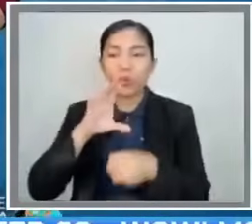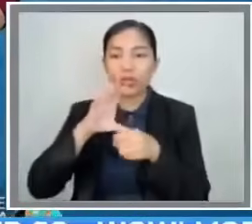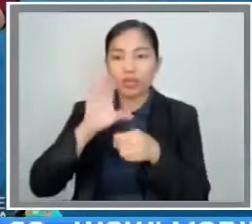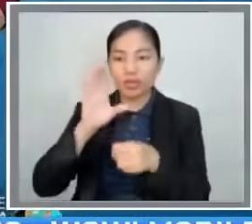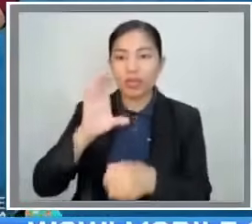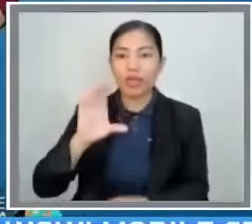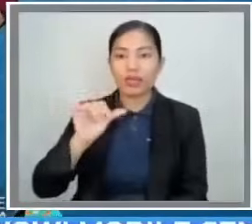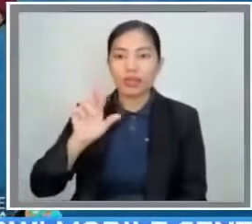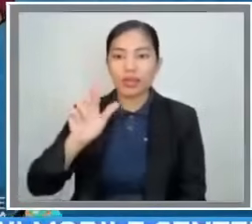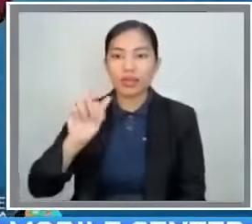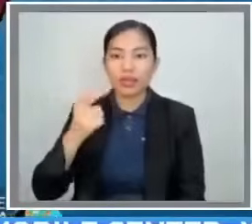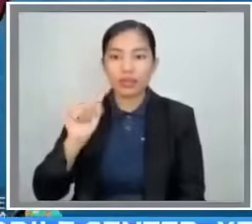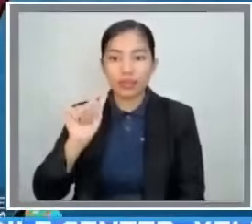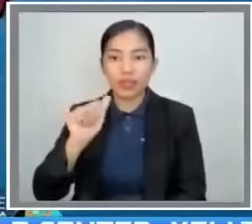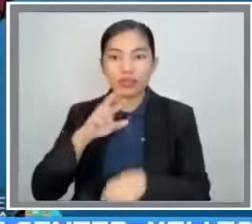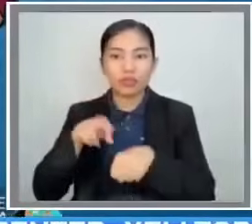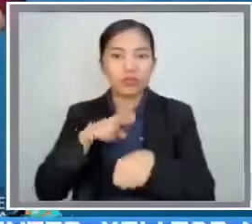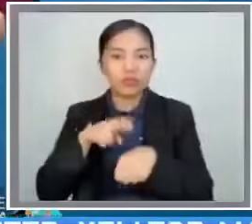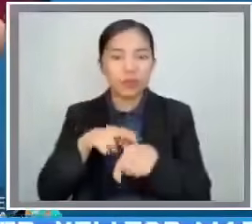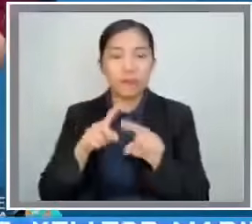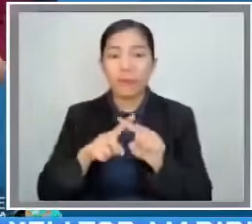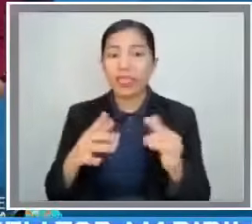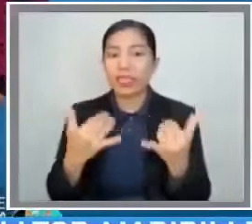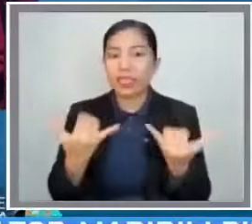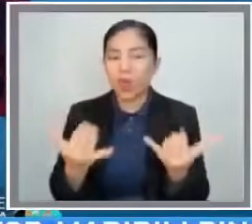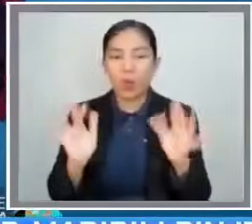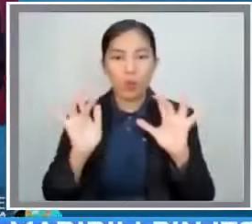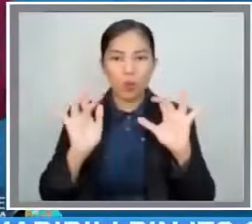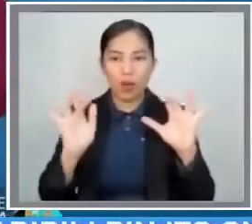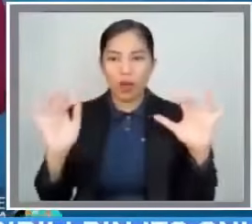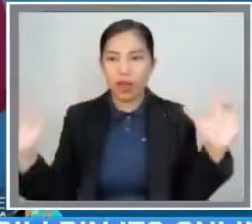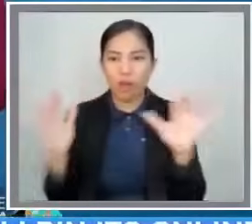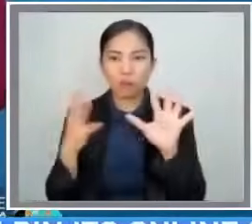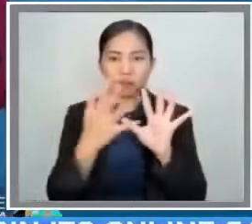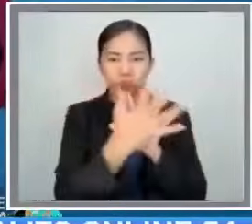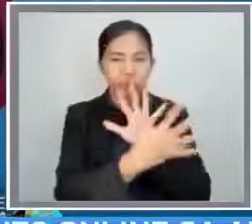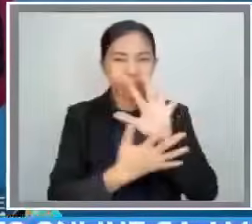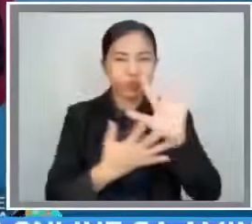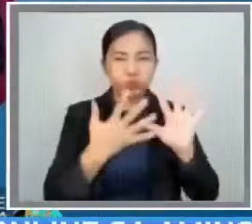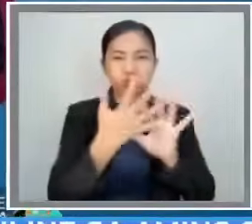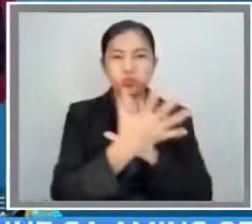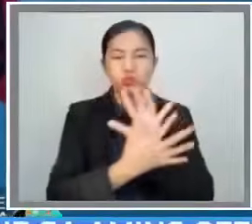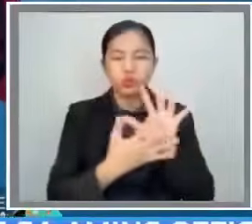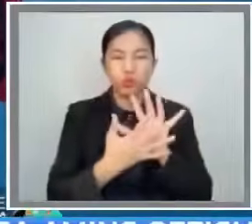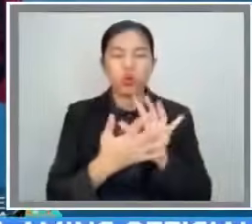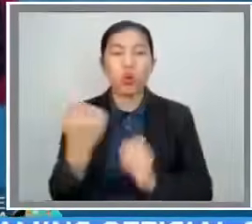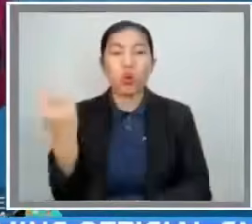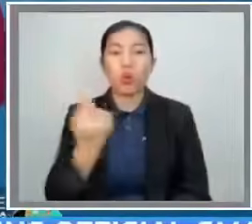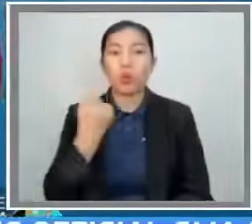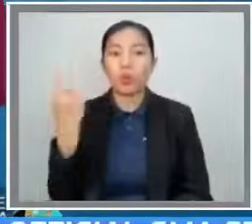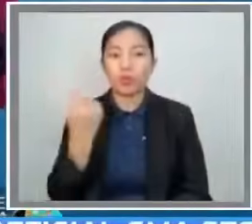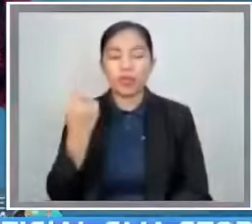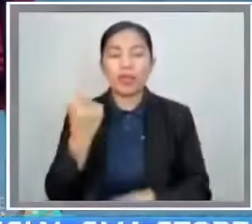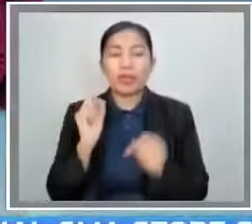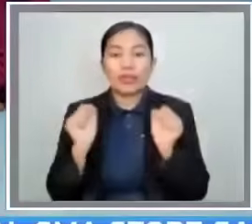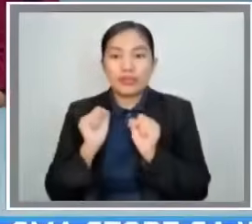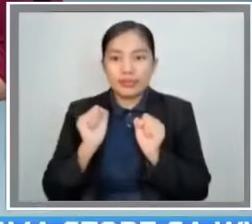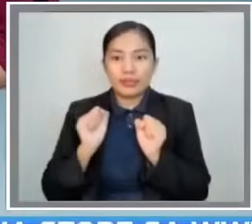bagyo sa loob o labas ng PAR. Hanging amihan ang epekto sa Northern Luzon at Central Luzon. Ngayong